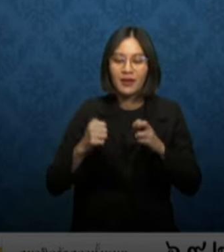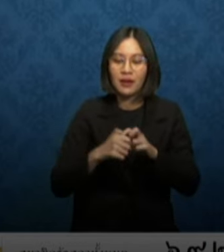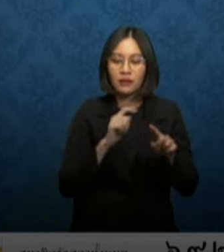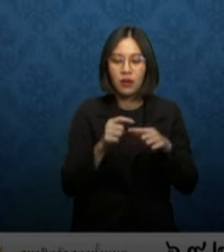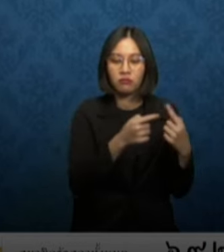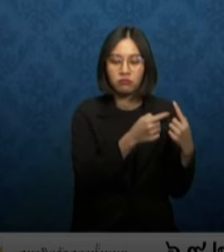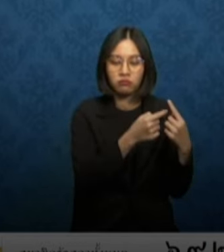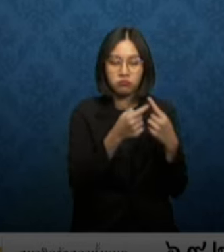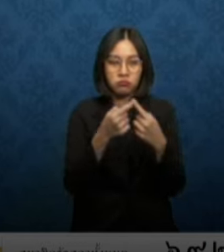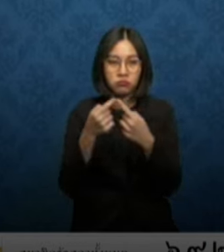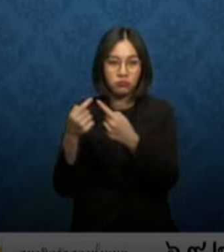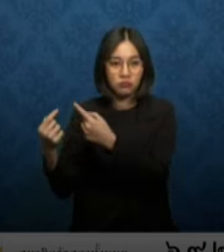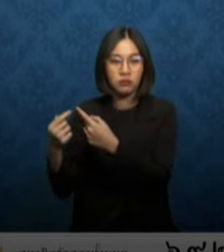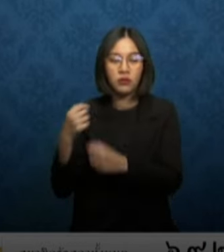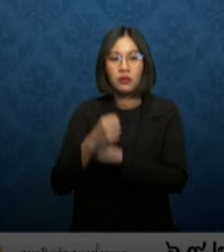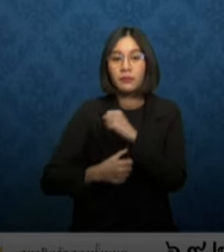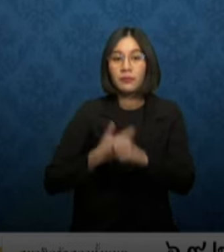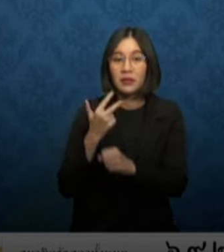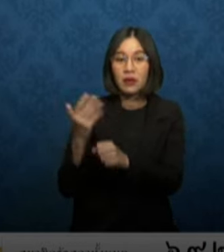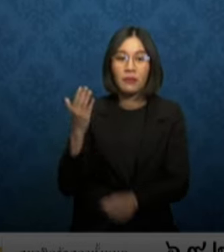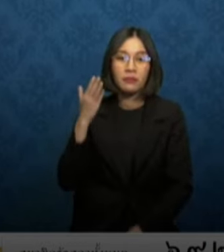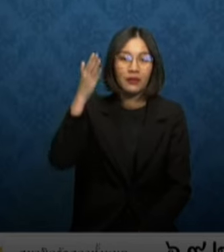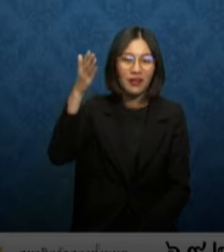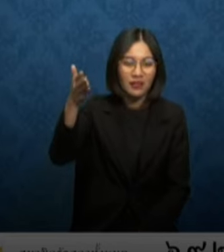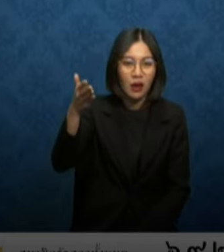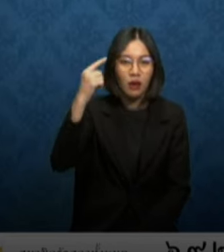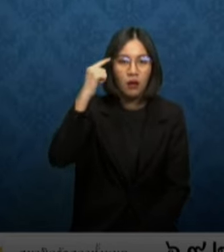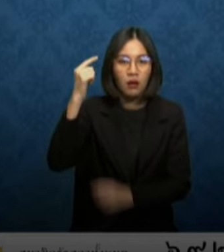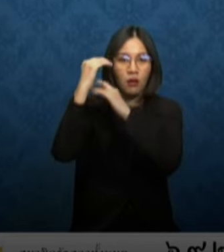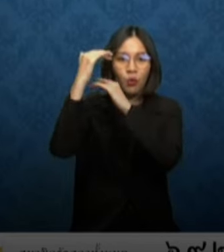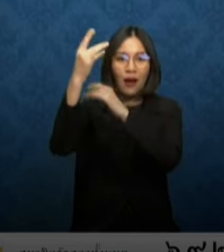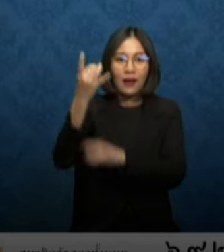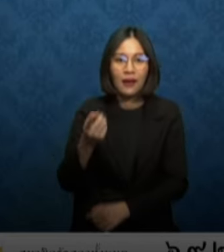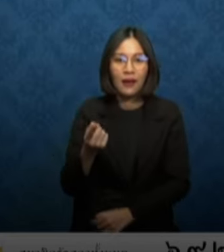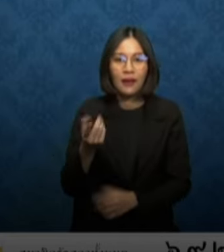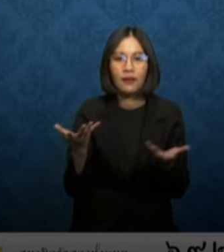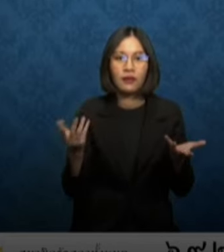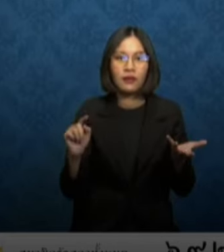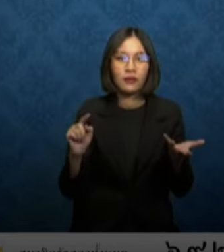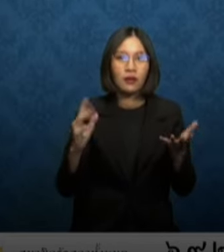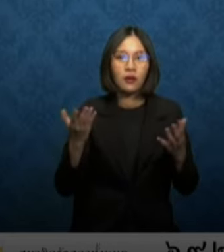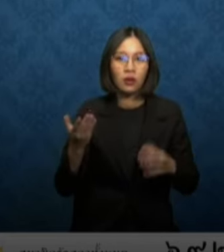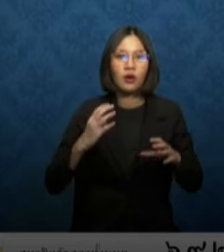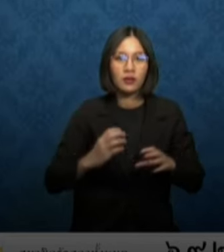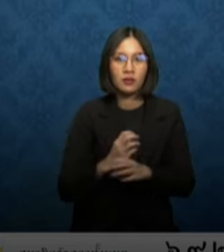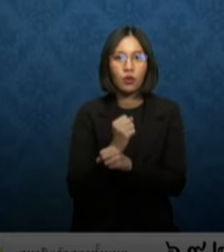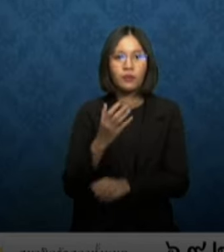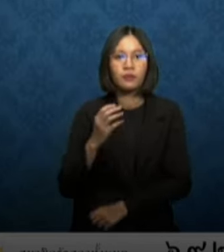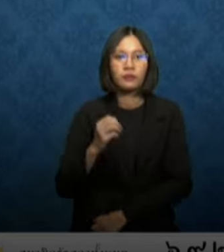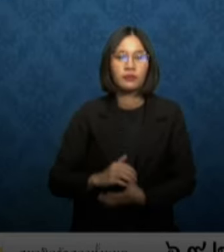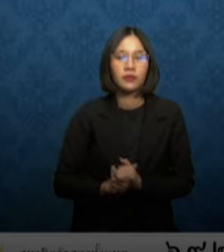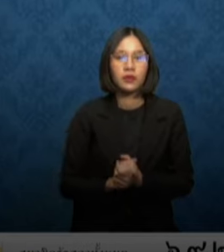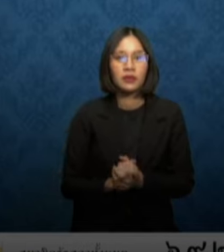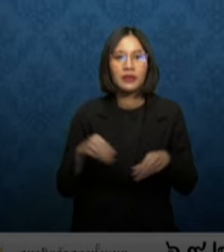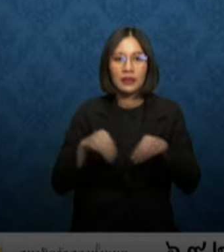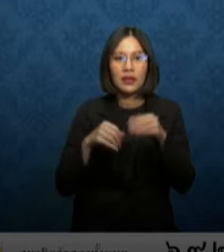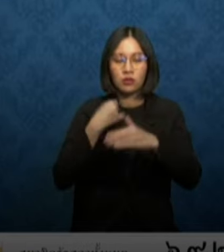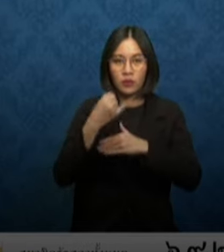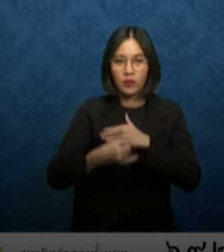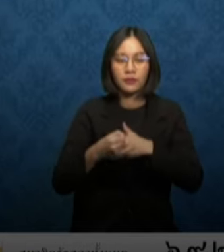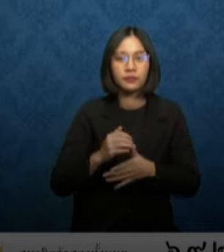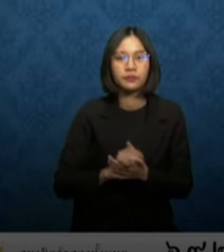เนื่องแล้วอีก 3ปีที่เหลือเราจะหวังอะไรจากพวกท่านขออนุญาตสรุปได้นะครับครับผมเกือบจบแล้วครับ